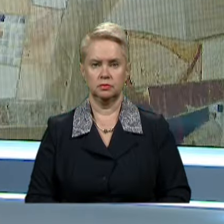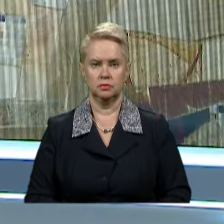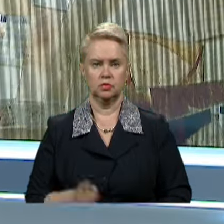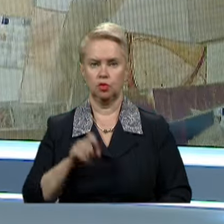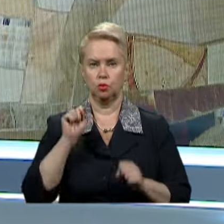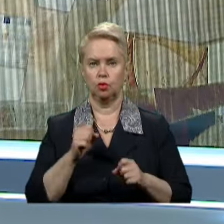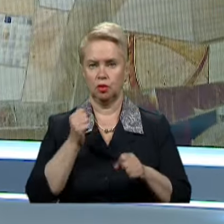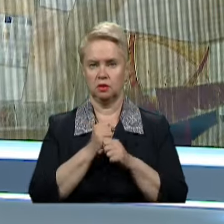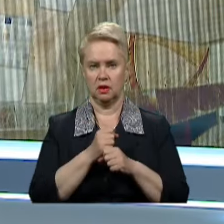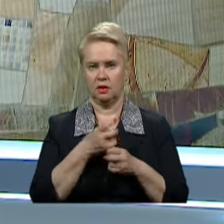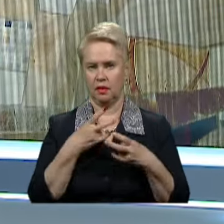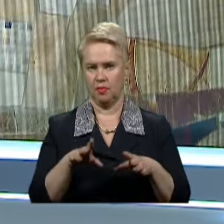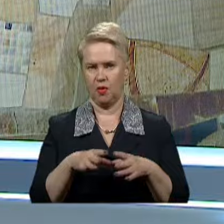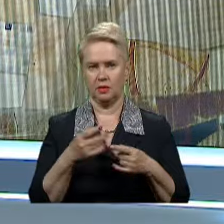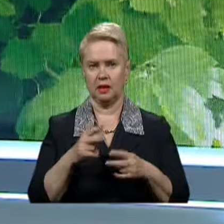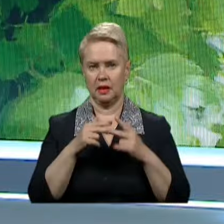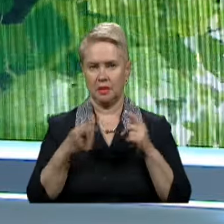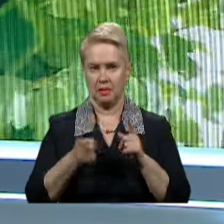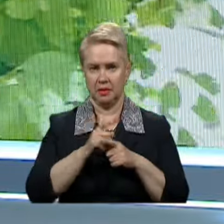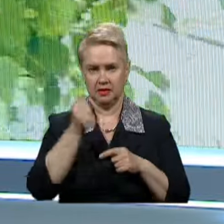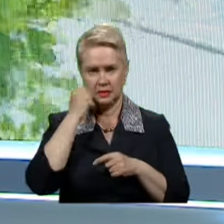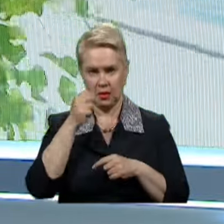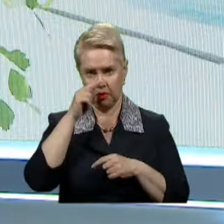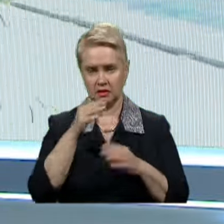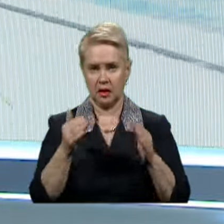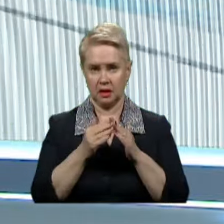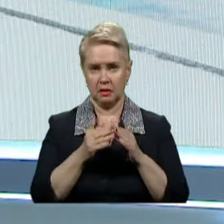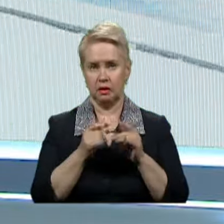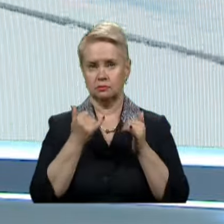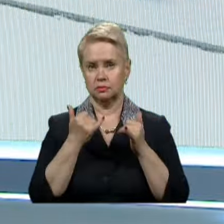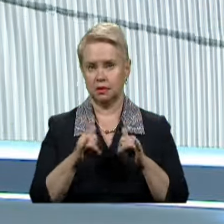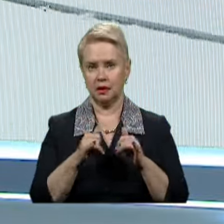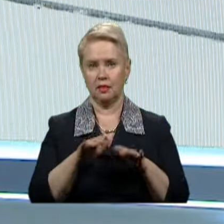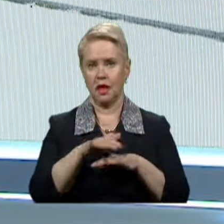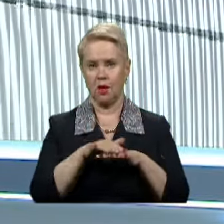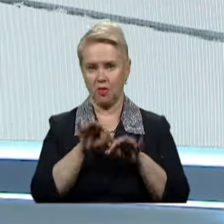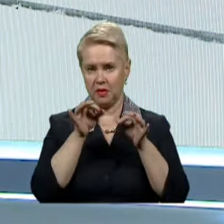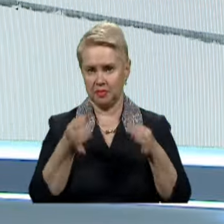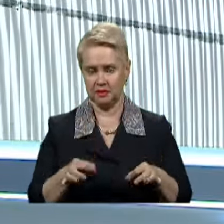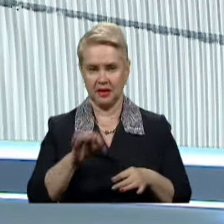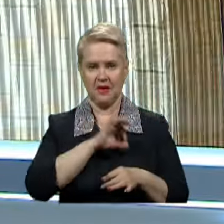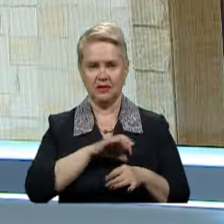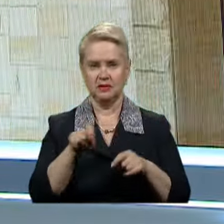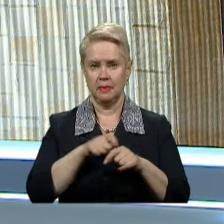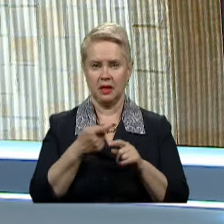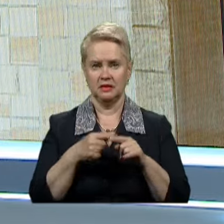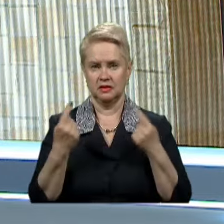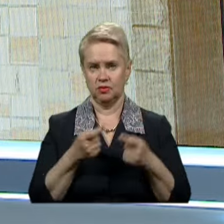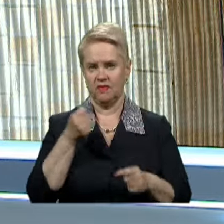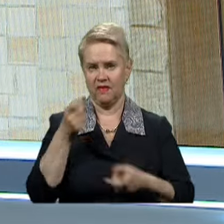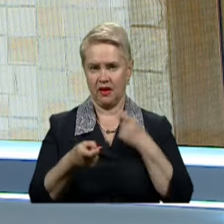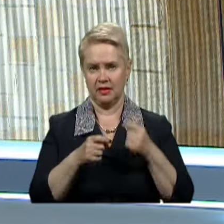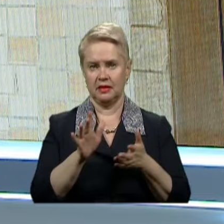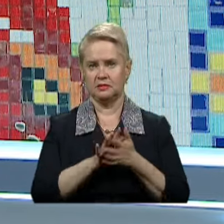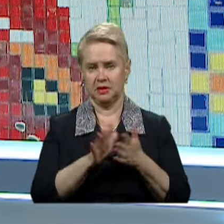Що можна зробити з непотребу? Дніпрянка перетворила стару батьківську хату на шедевр народного мистецтва. Використовує матеріали, які зазвичай викидають